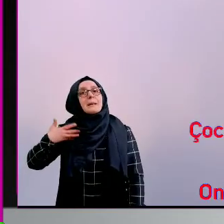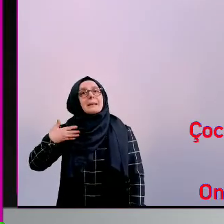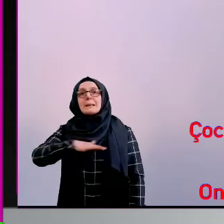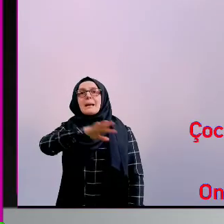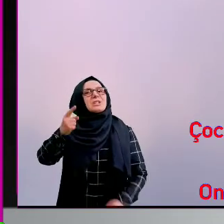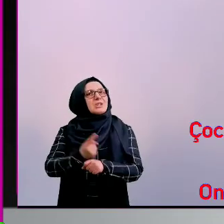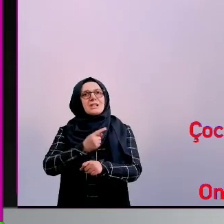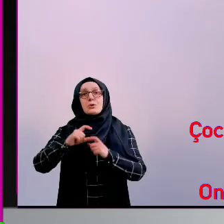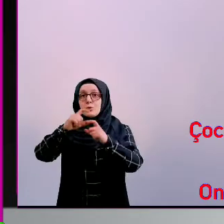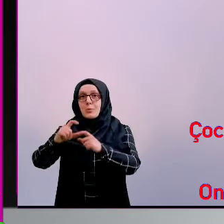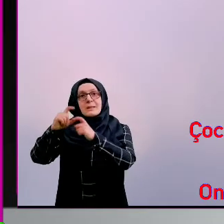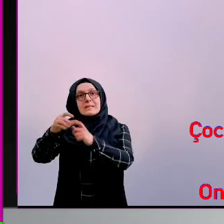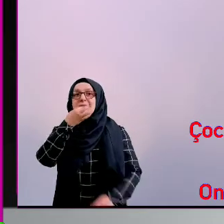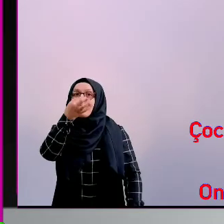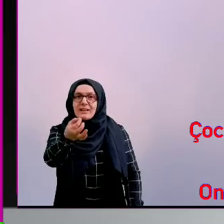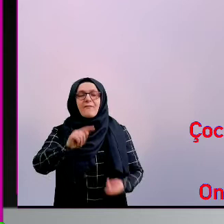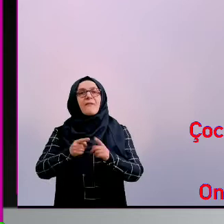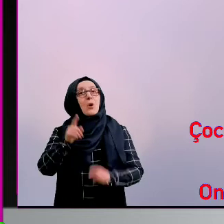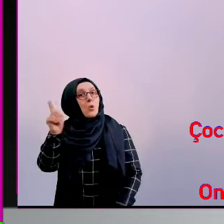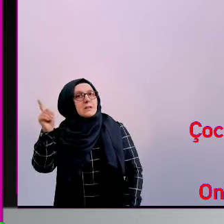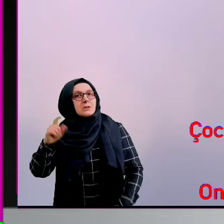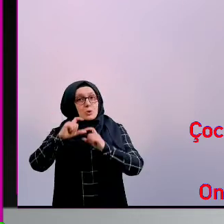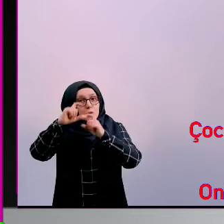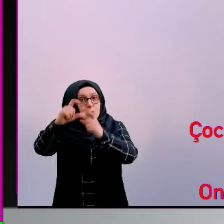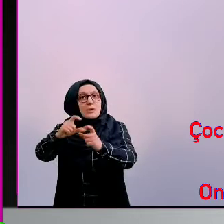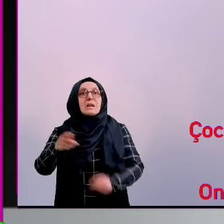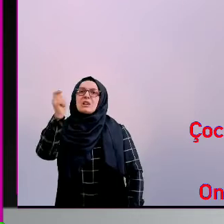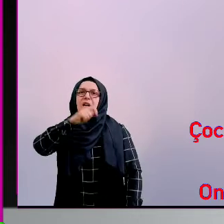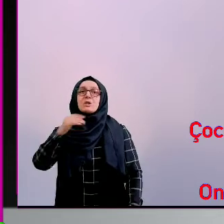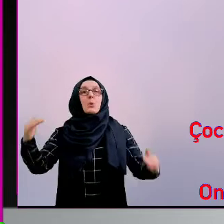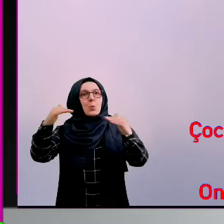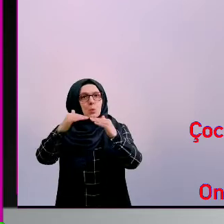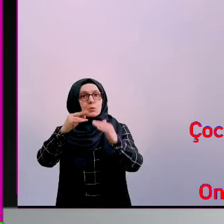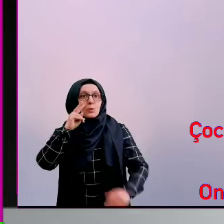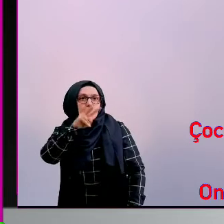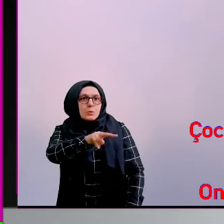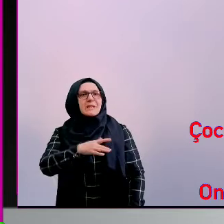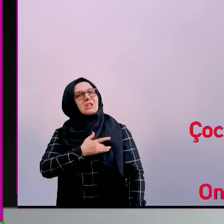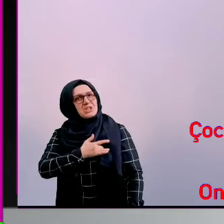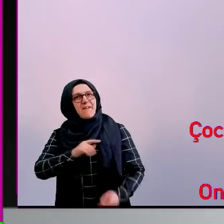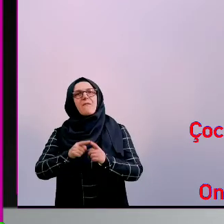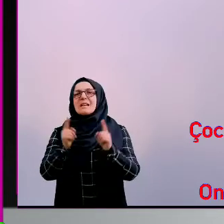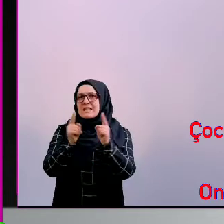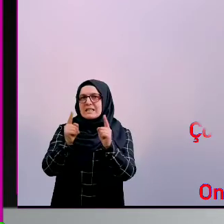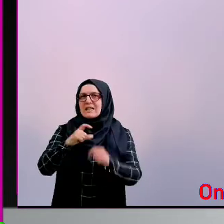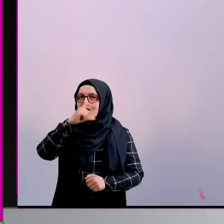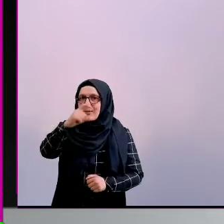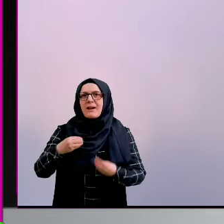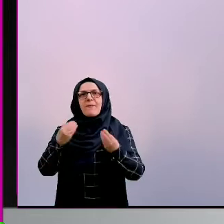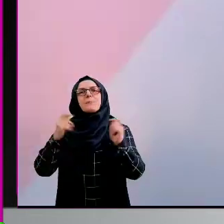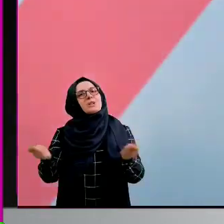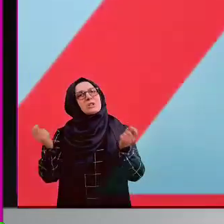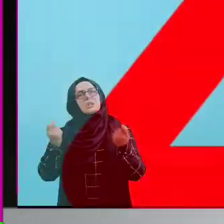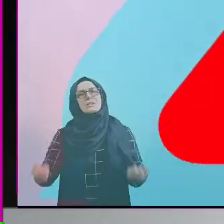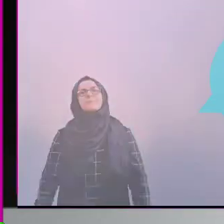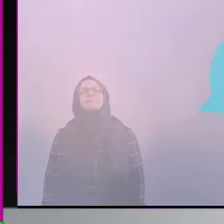Çocukların merak ettikleri her şeyi sormalarına izin verin ve onların sorularına gerçeğe uygun, somut, içten ve kısa cevaplar